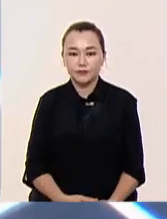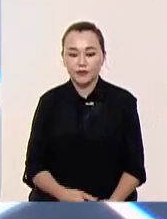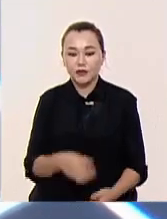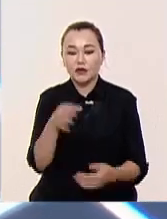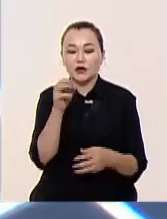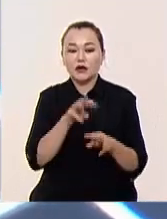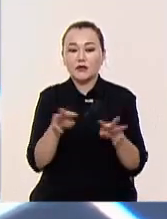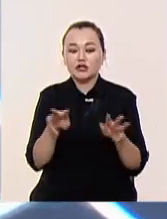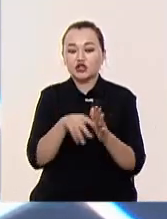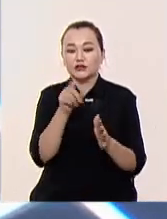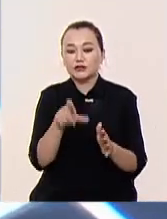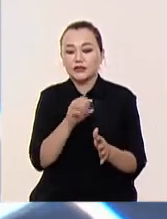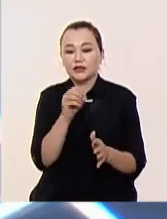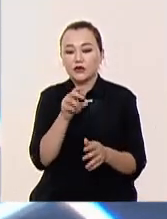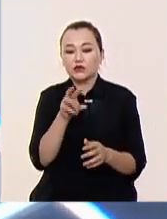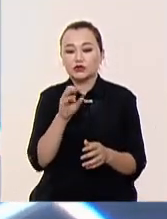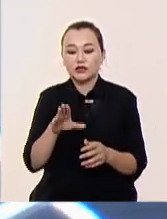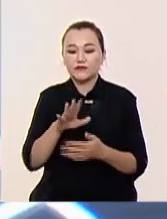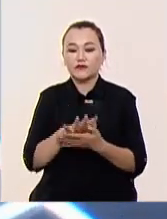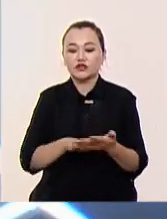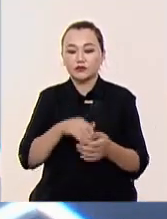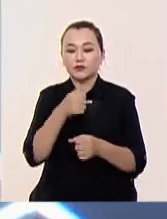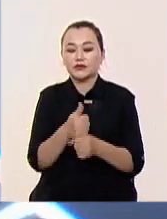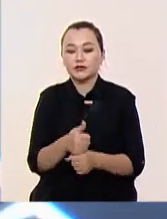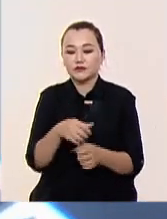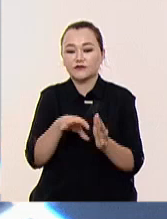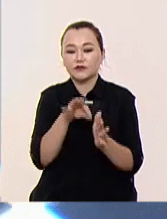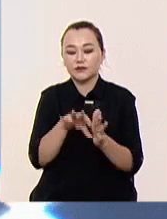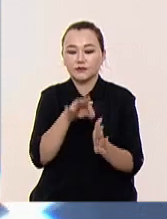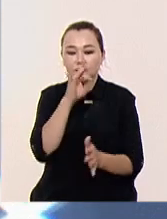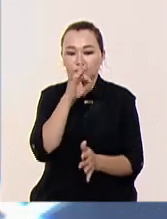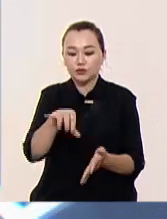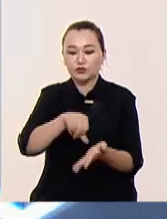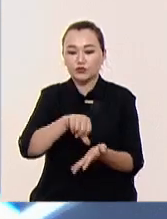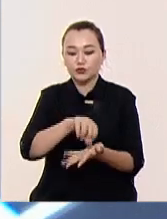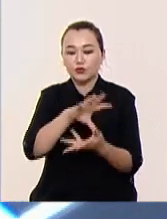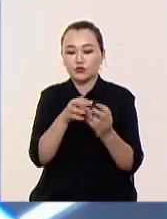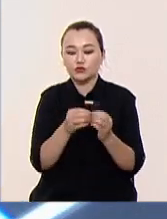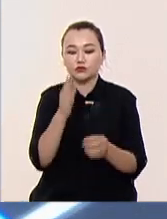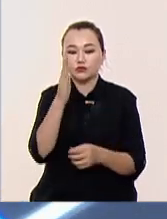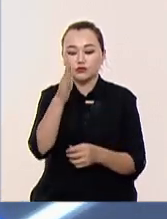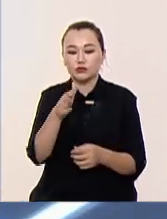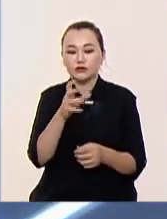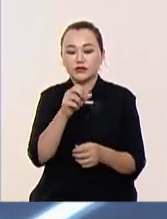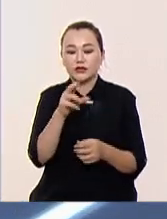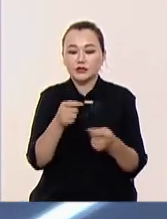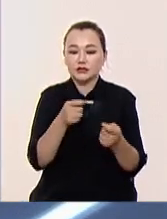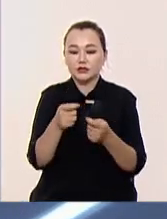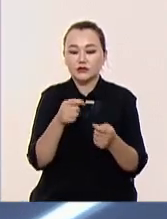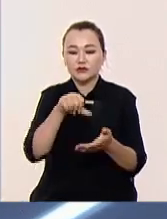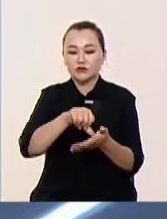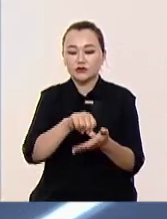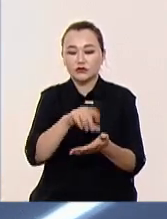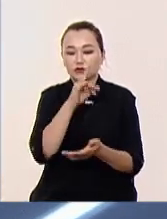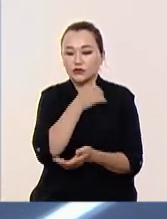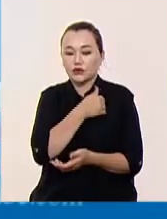Ал мәжіліс спикері Ерлан Қошанов алдағы президент сайлауына қатыспайды. Жалпы болашақта да саяси додаларды төбе